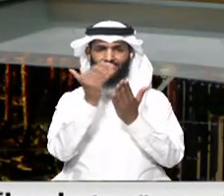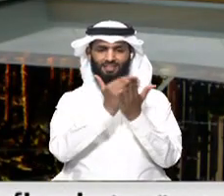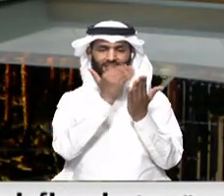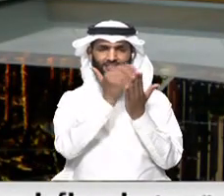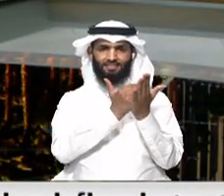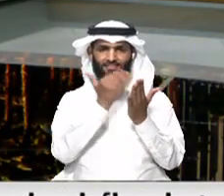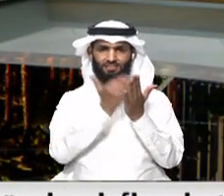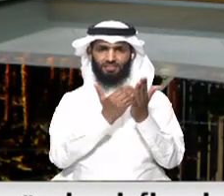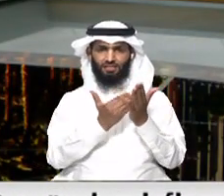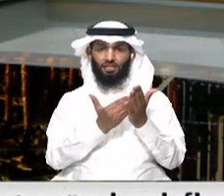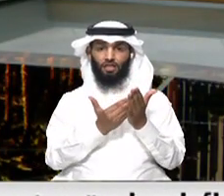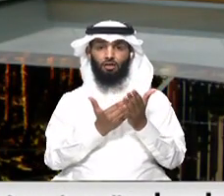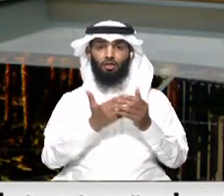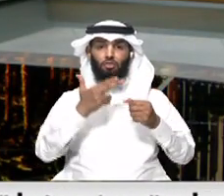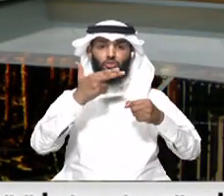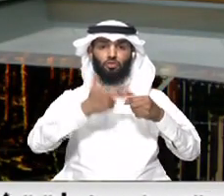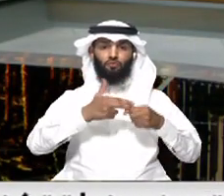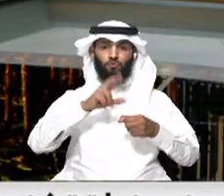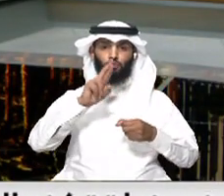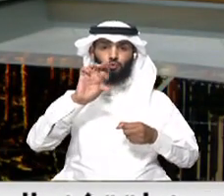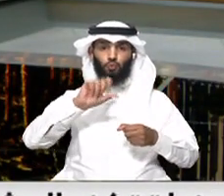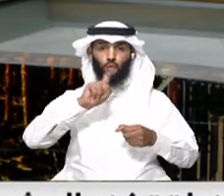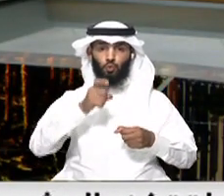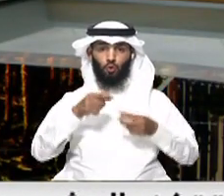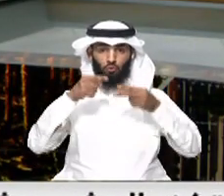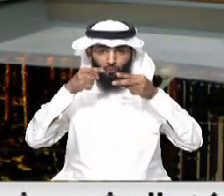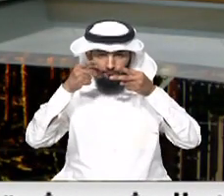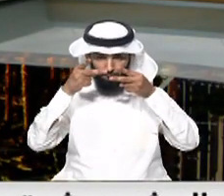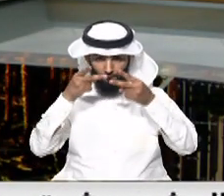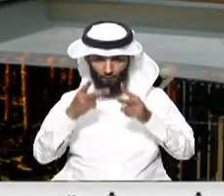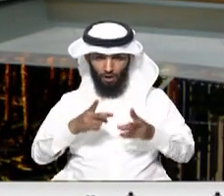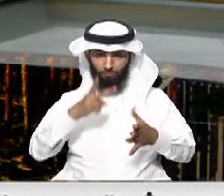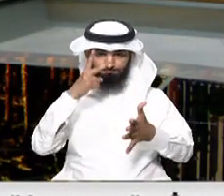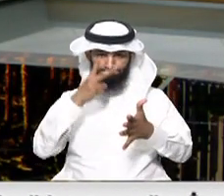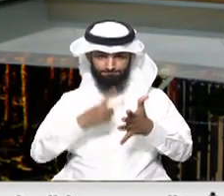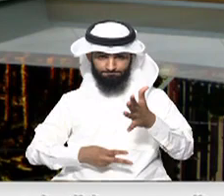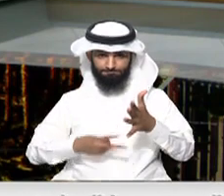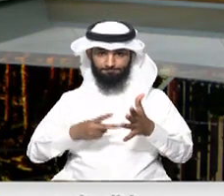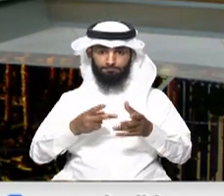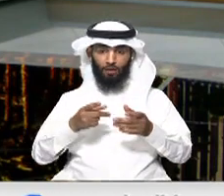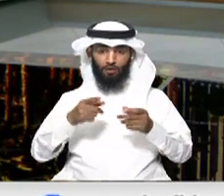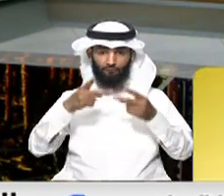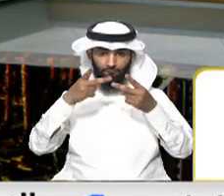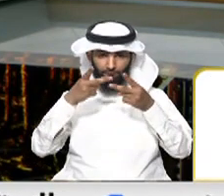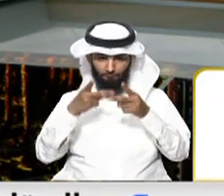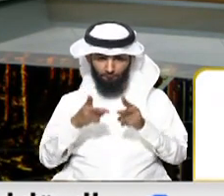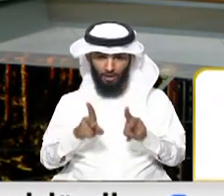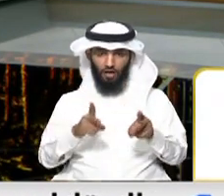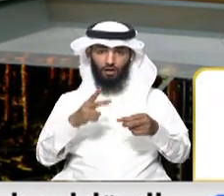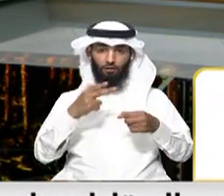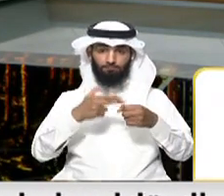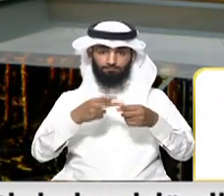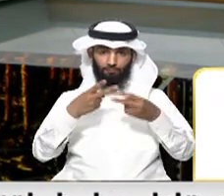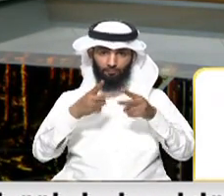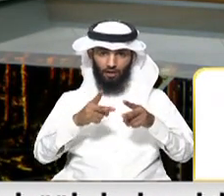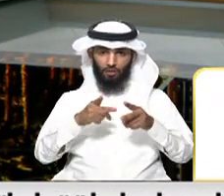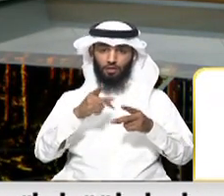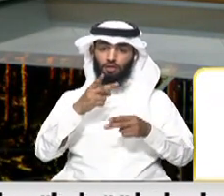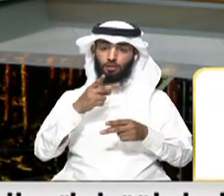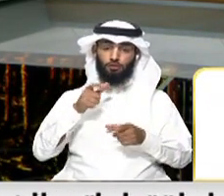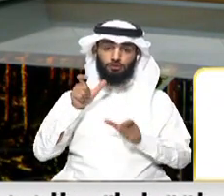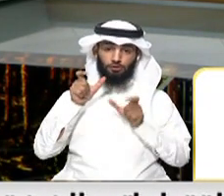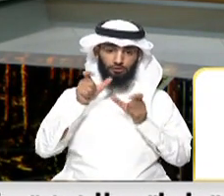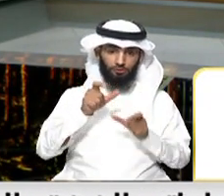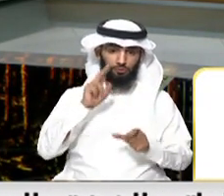مصفات الزور التي تم تدشينها اليوم بشكل كامل تحت رعايه وحضور حضره صاحب السمو امير البلاد